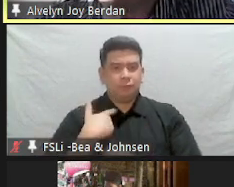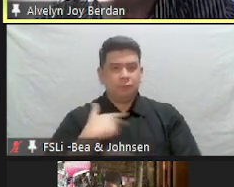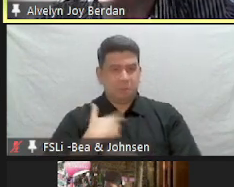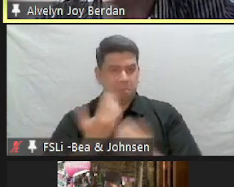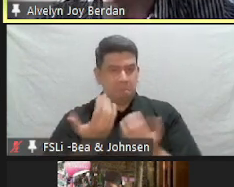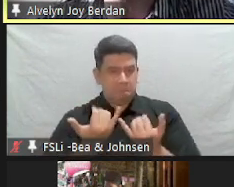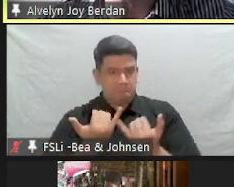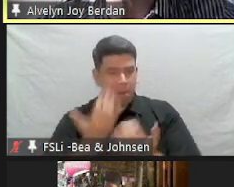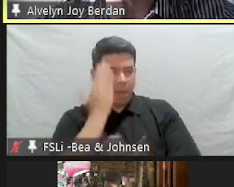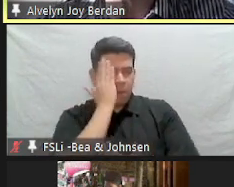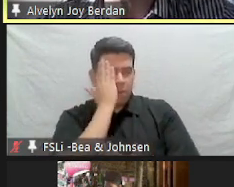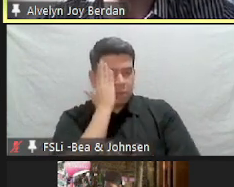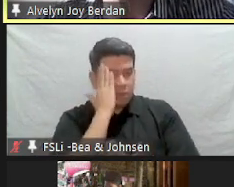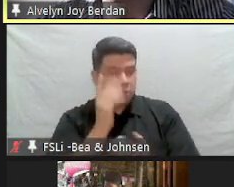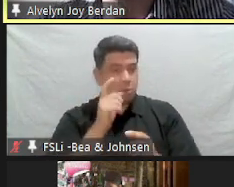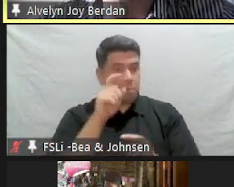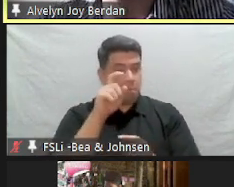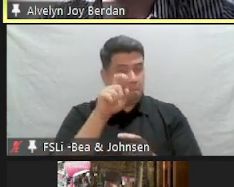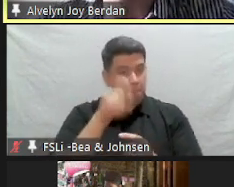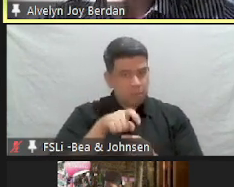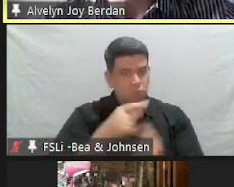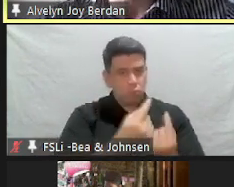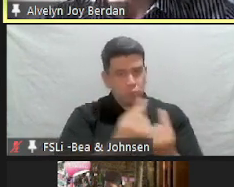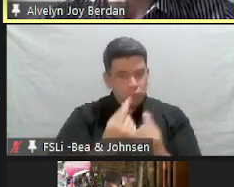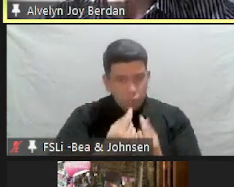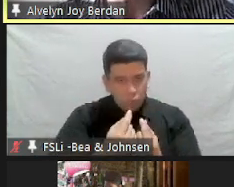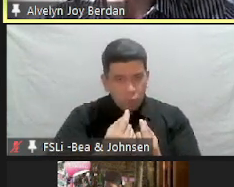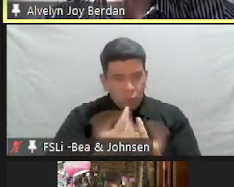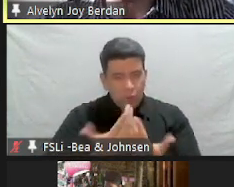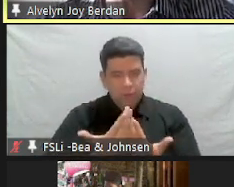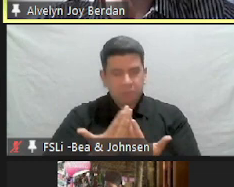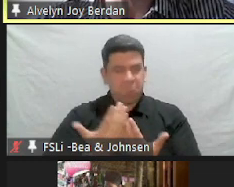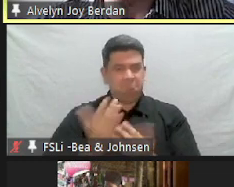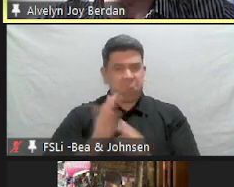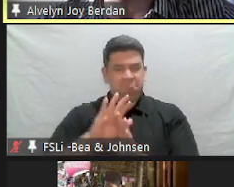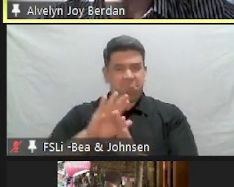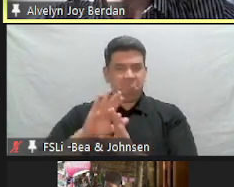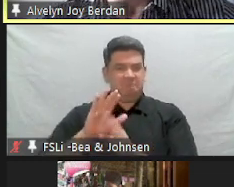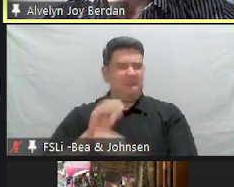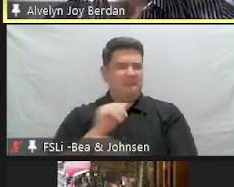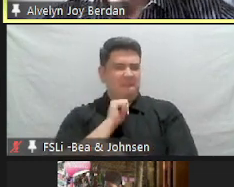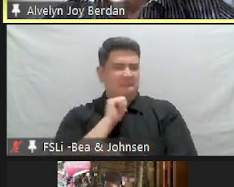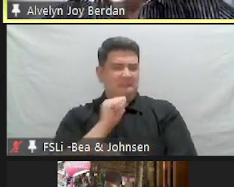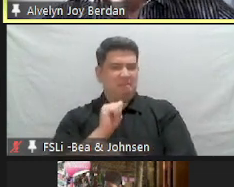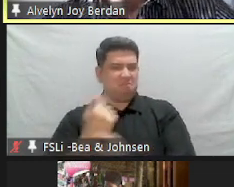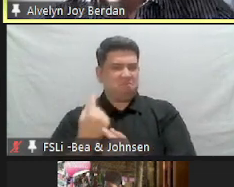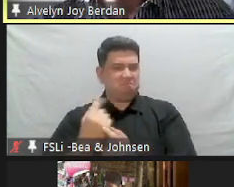dapat, lalong-lalong na po pag mayroon tayong mga kasamang mga kabataan.